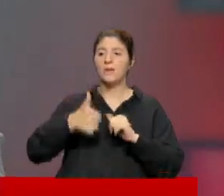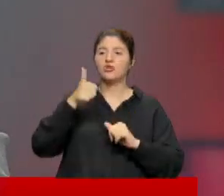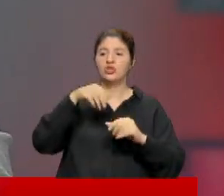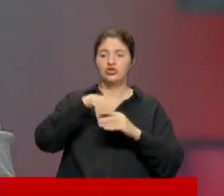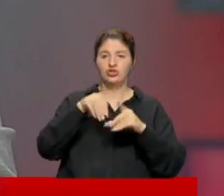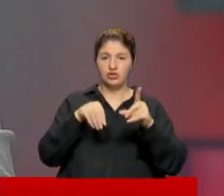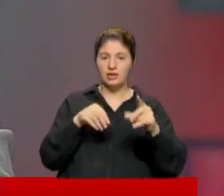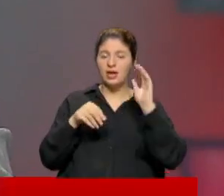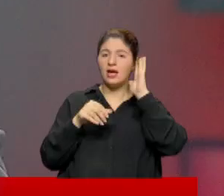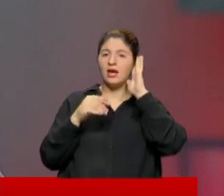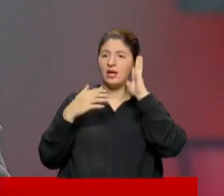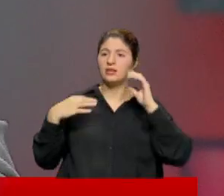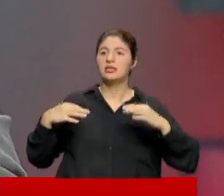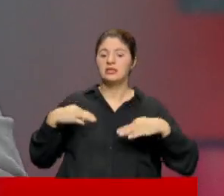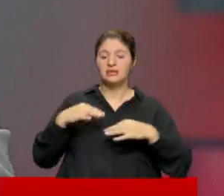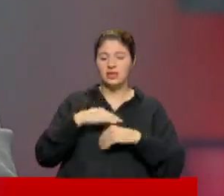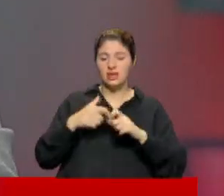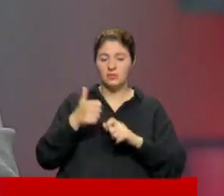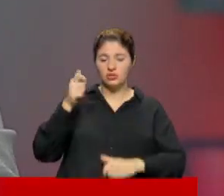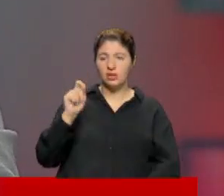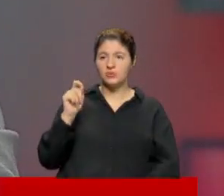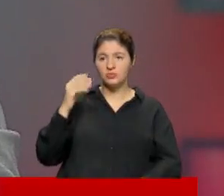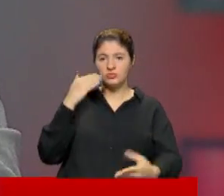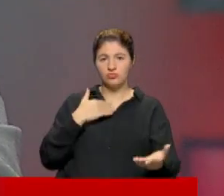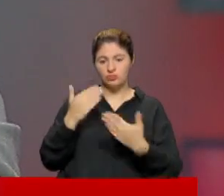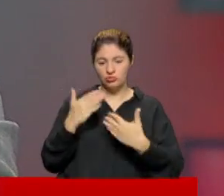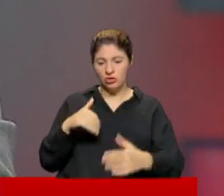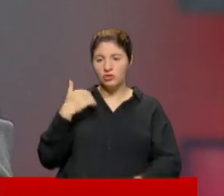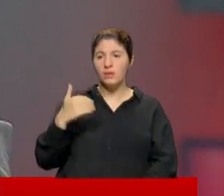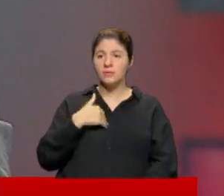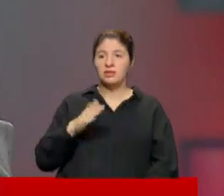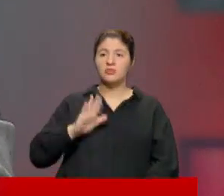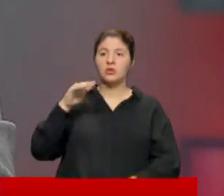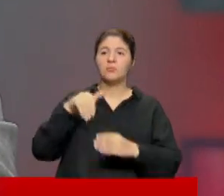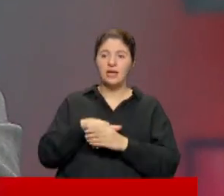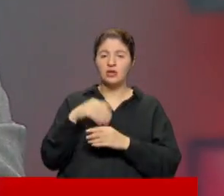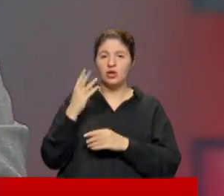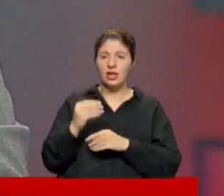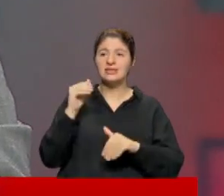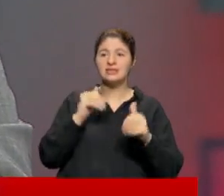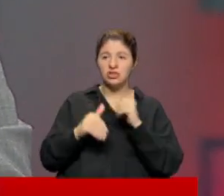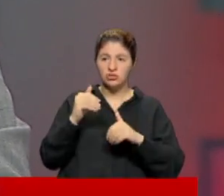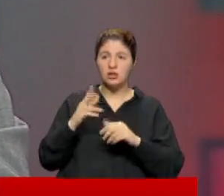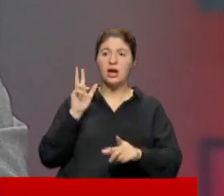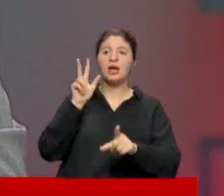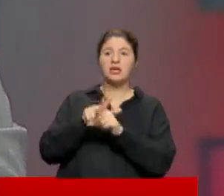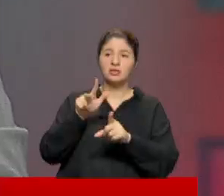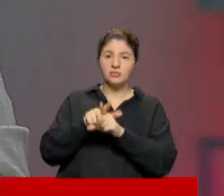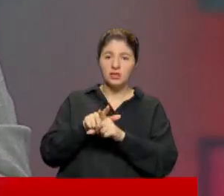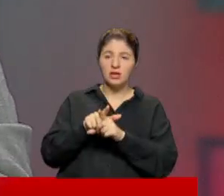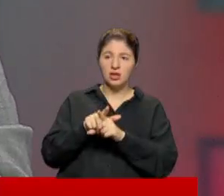divanında da sayın genel başkanımızın da yaptığımız istişarelerde Biz Demokrat Parti olarak seçime katılmayı